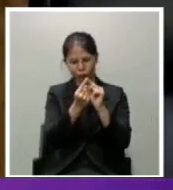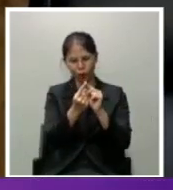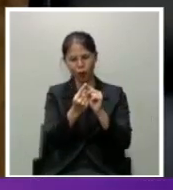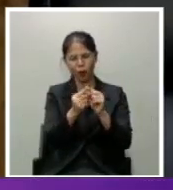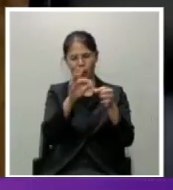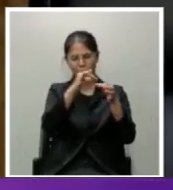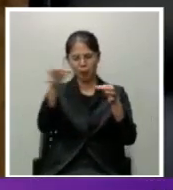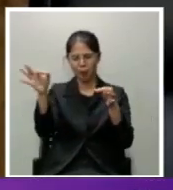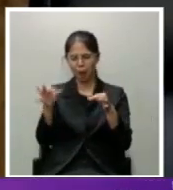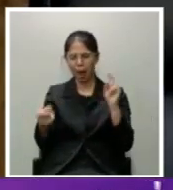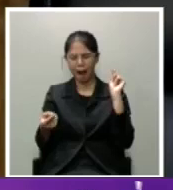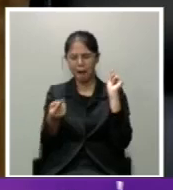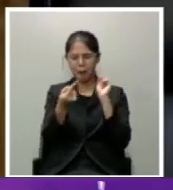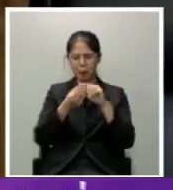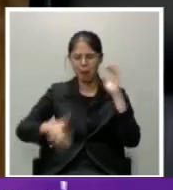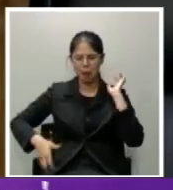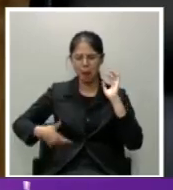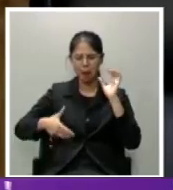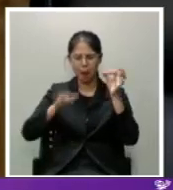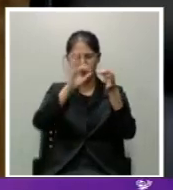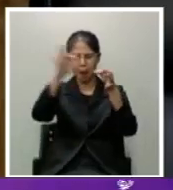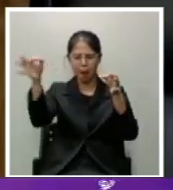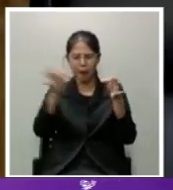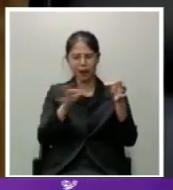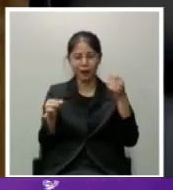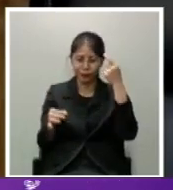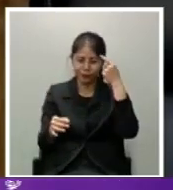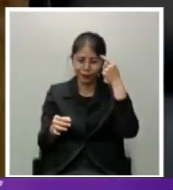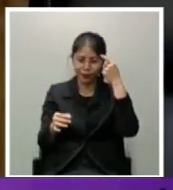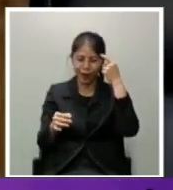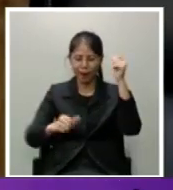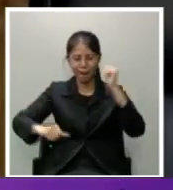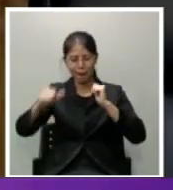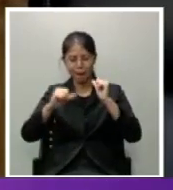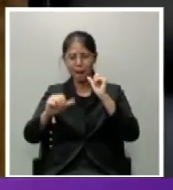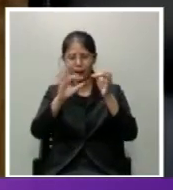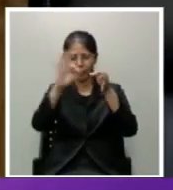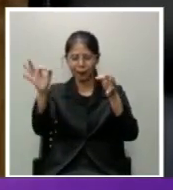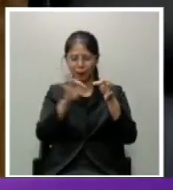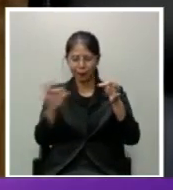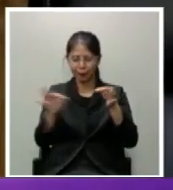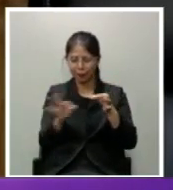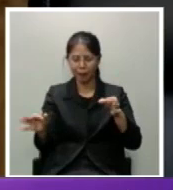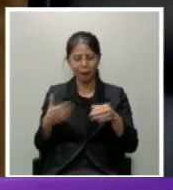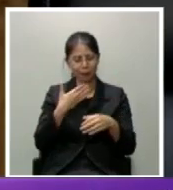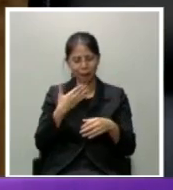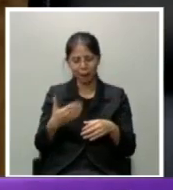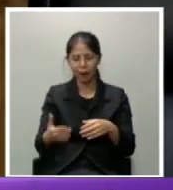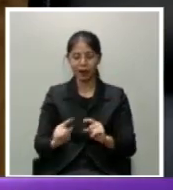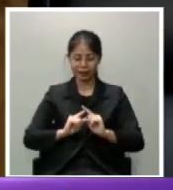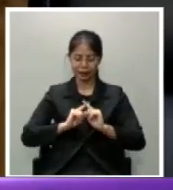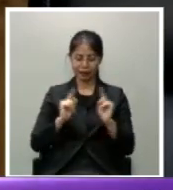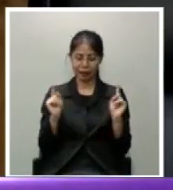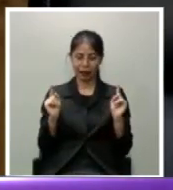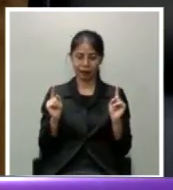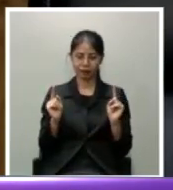ามเกียรติ์ท่านบอกเองว่ามหากาพย์เป็นมหากาพย์จริงๆแต่เสียดายที่ตลอดระยะเว